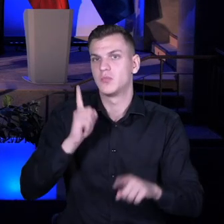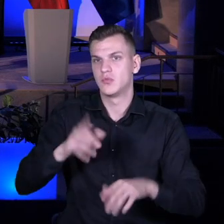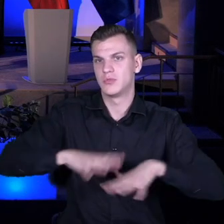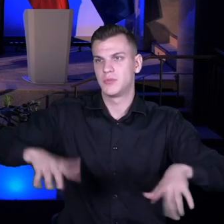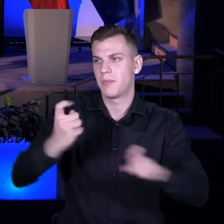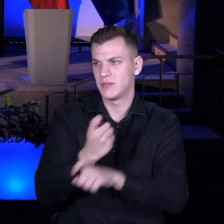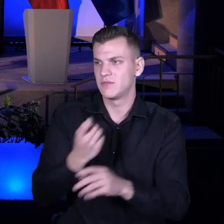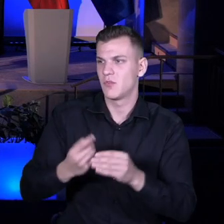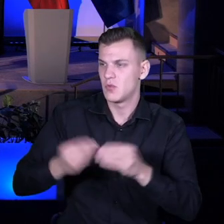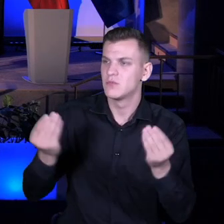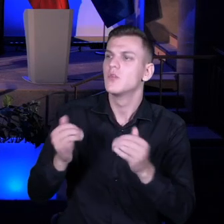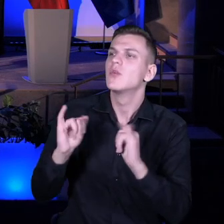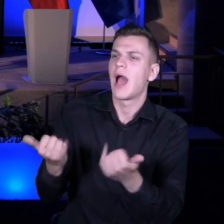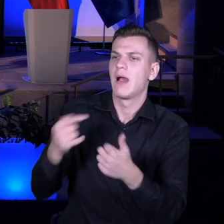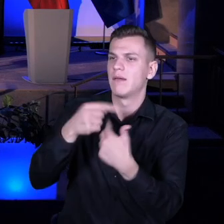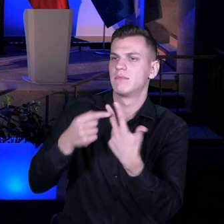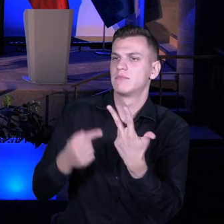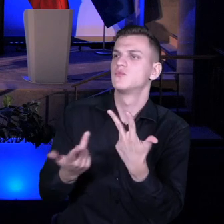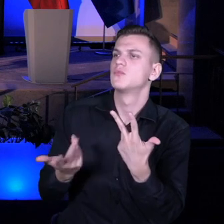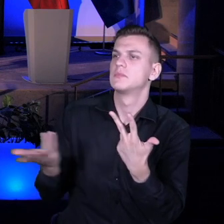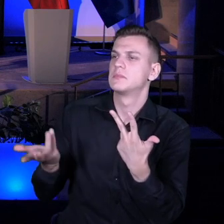państwa? Może.